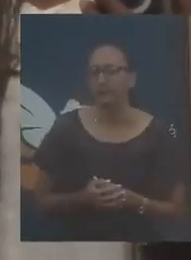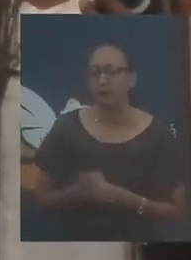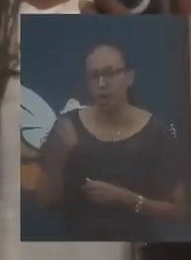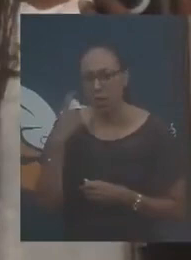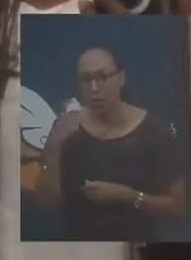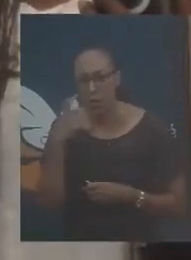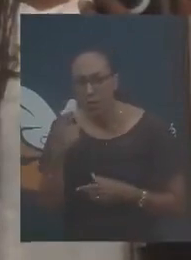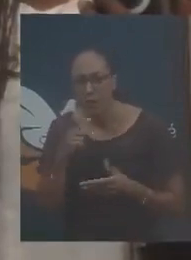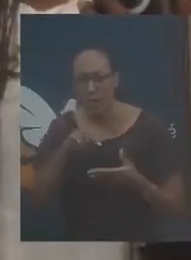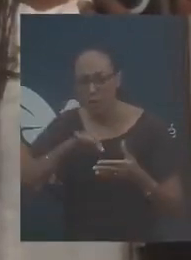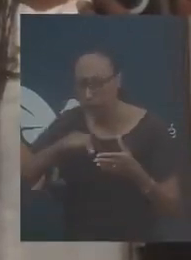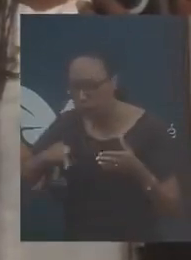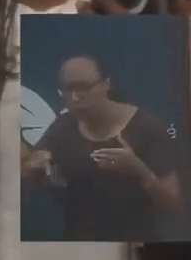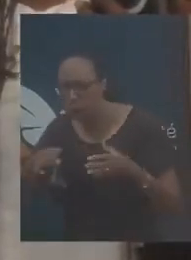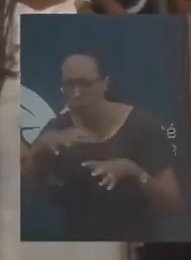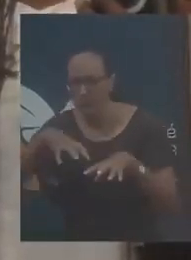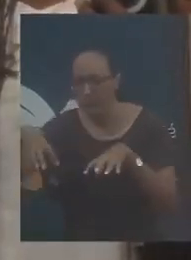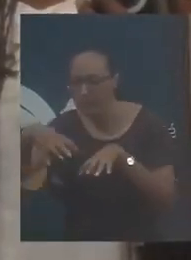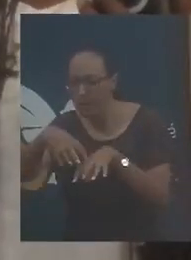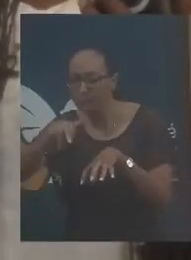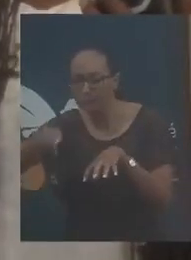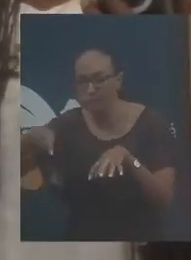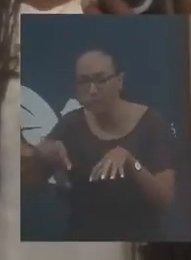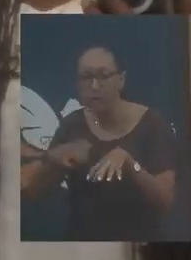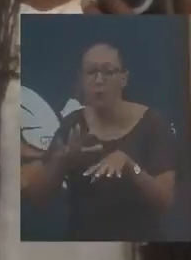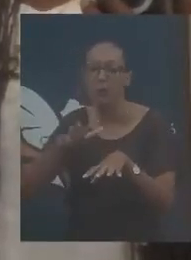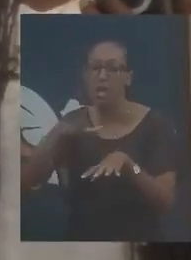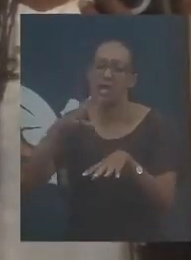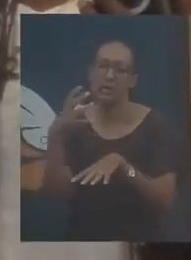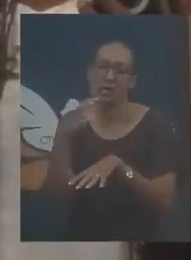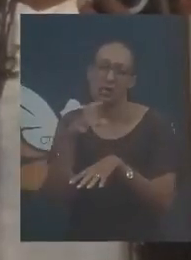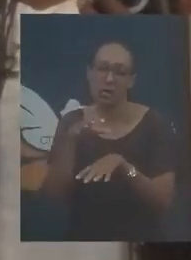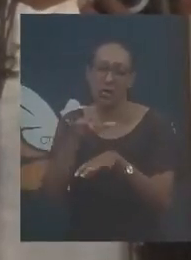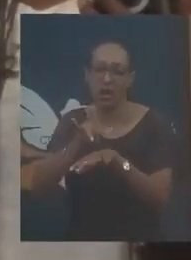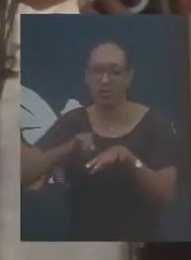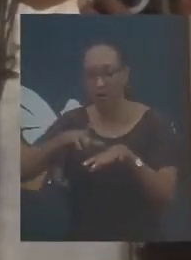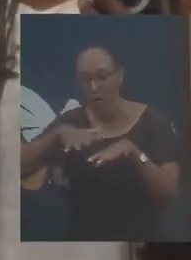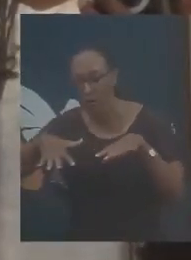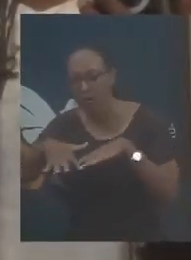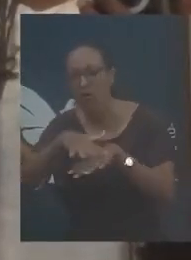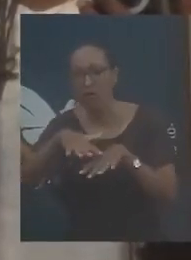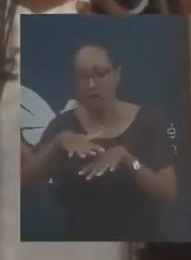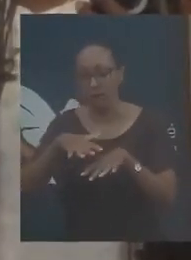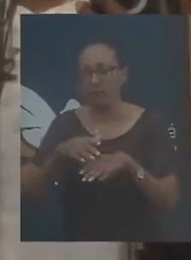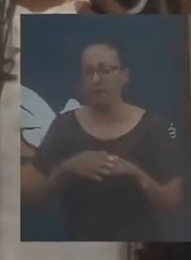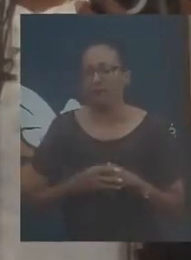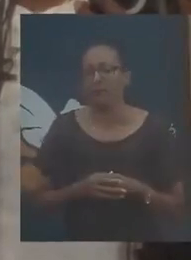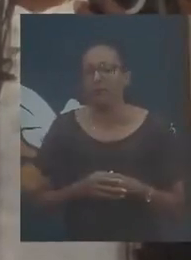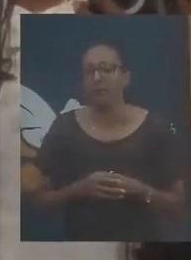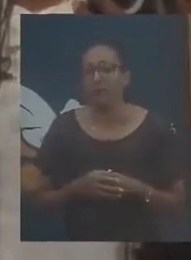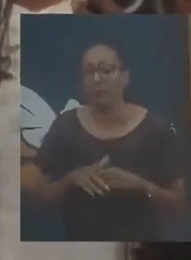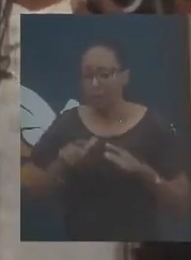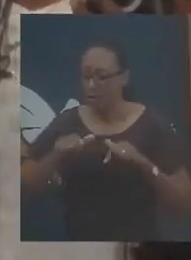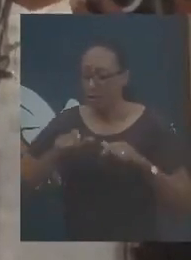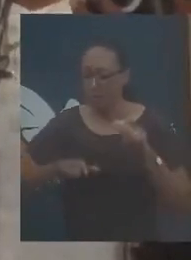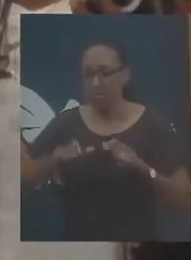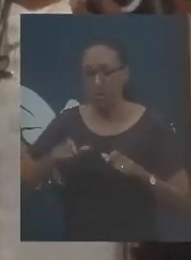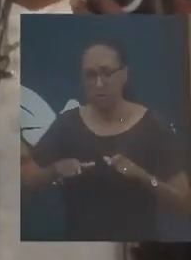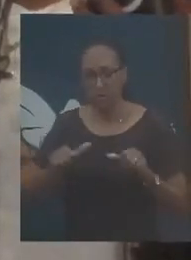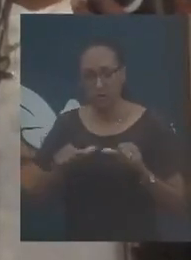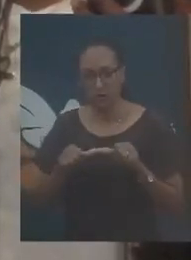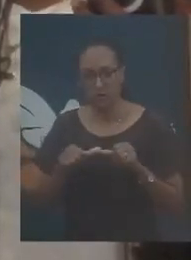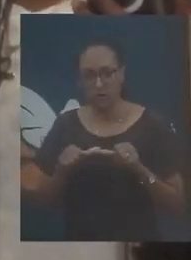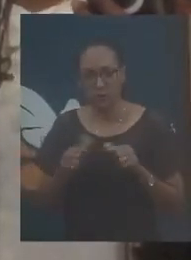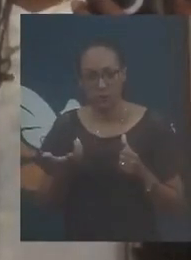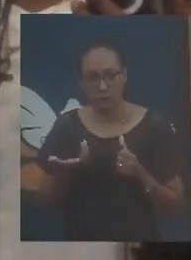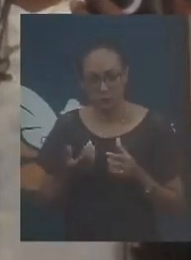gruyères. Dans des parcelles, vous avez plus de 500 hectares de terrain. Dans ces parcelles, il y a des gens devenus, qui viennent du froid, puisque